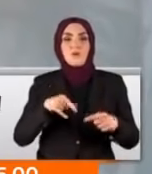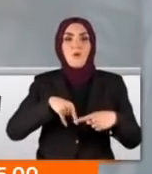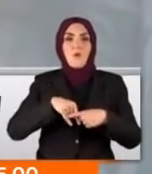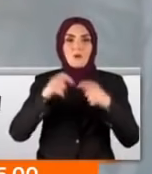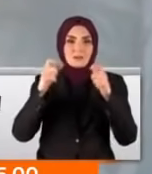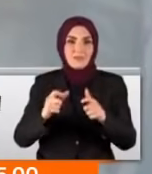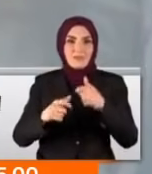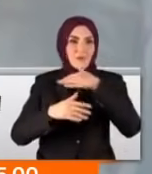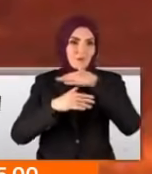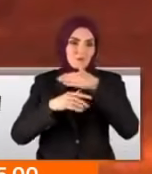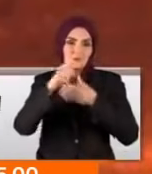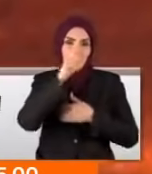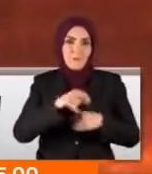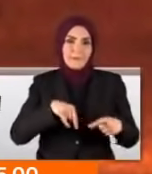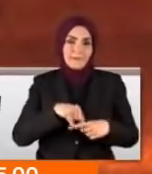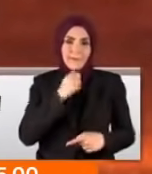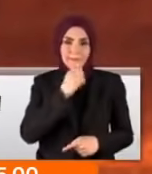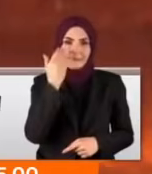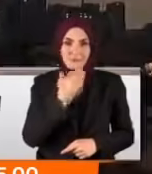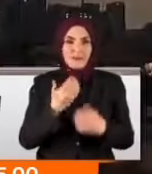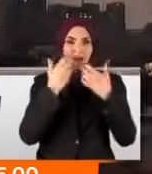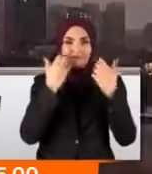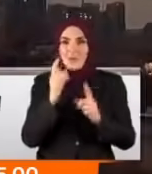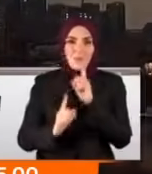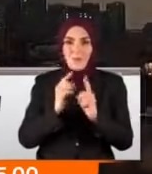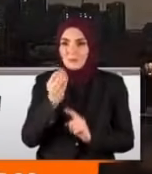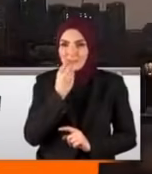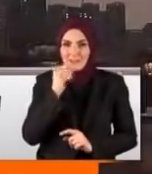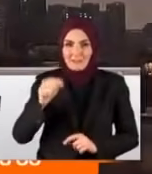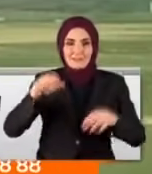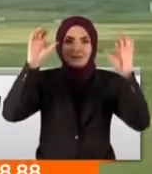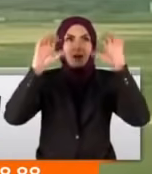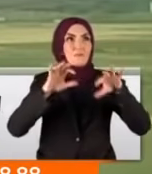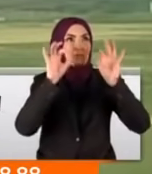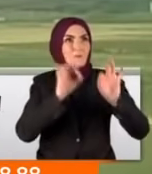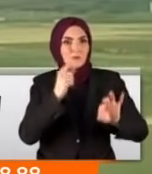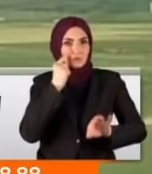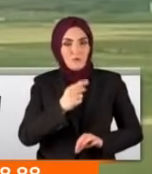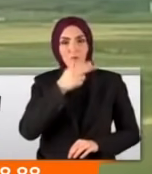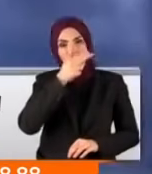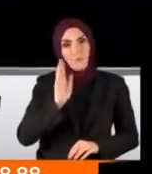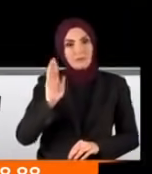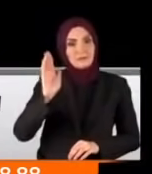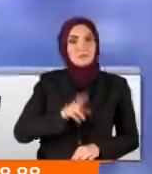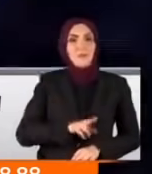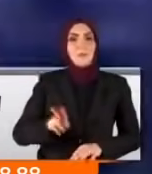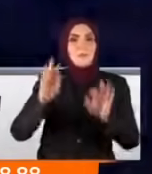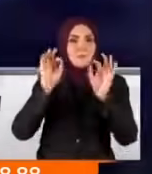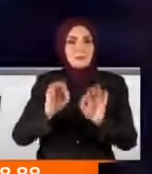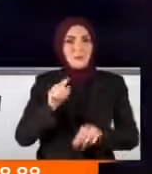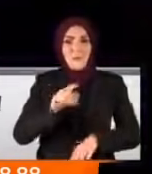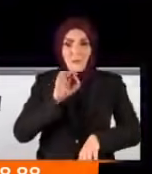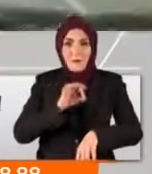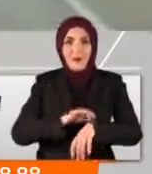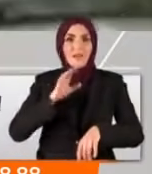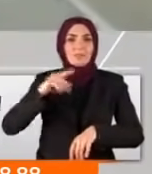Hikmet Noay, hayvan otlatırken yağmur bastırınca köye dönmek için yola çıktı. Ne olduysa o sırada oldu. Çobanla sürünün üzerine